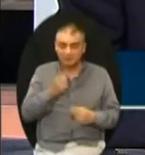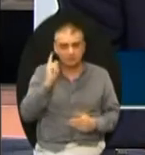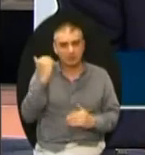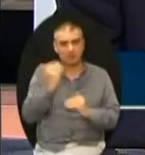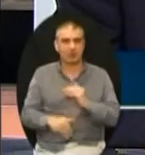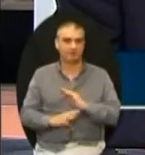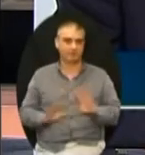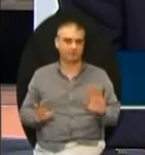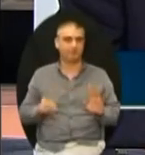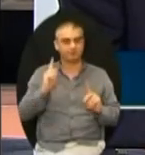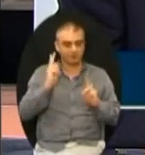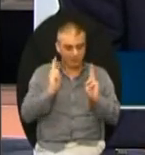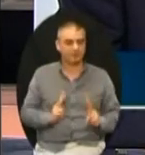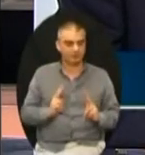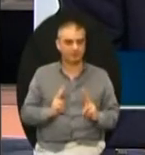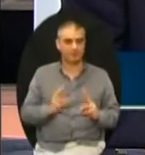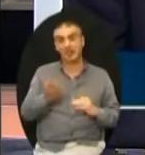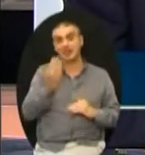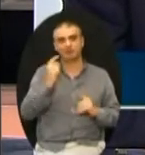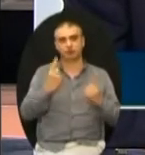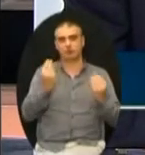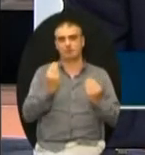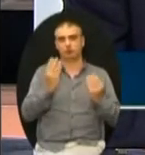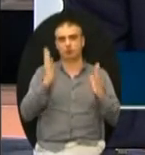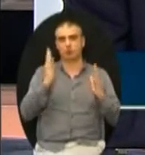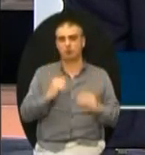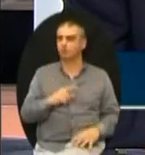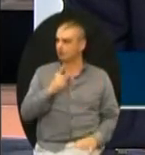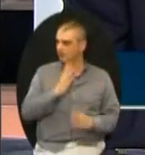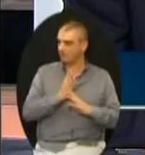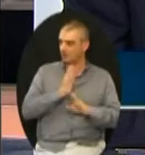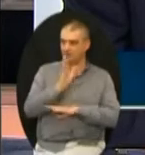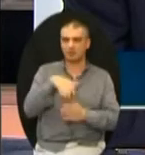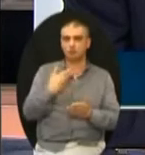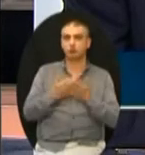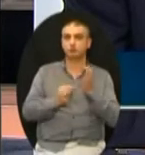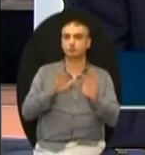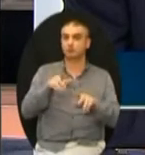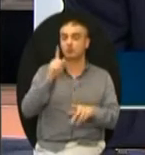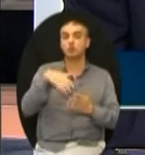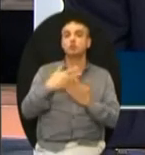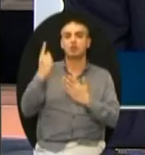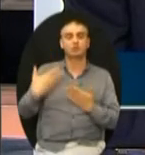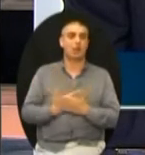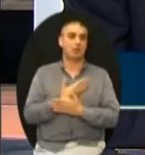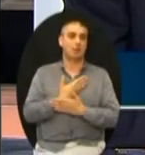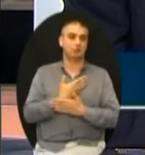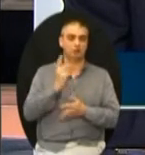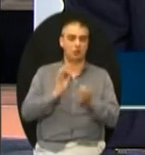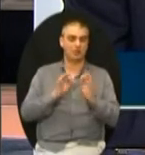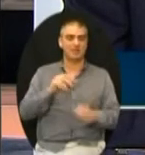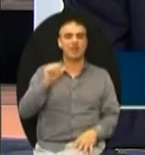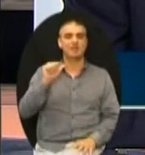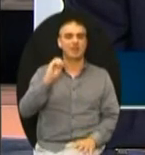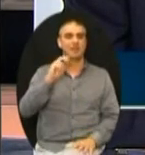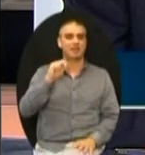צריך להפסיק. וצריך להפסיק אותם לפני שיקרה כאן משהו נורא. אז אתה פנית כמובן ליועץ המשפטי לממשלה, זה היועץ המשפטי החדש, עורך דין